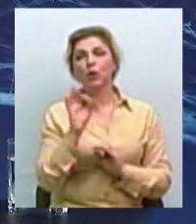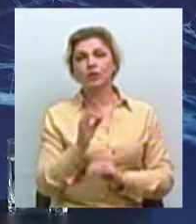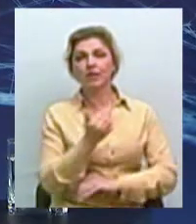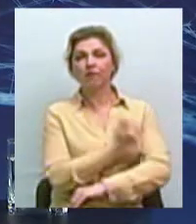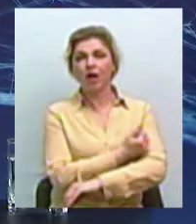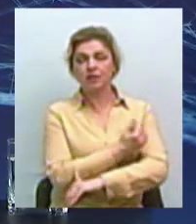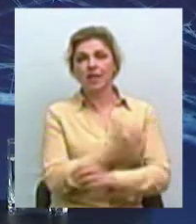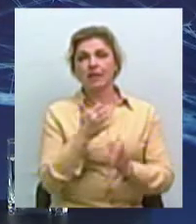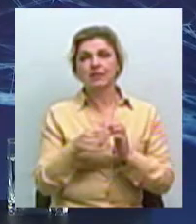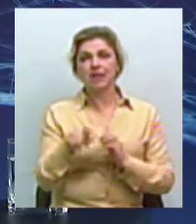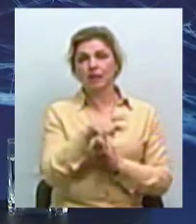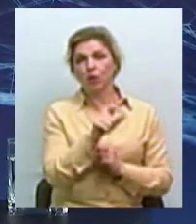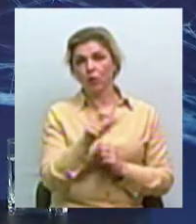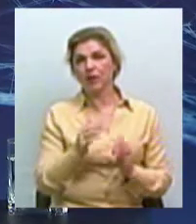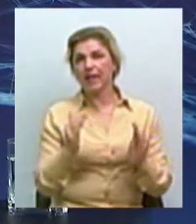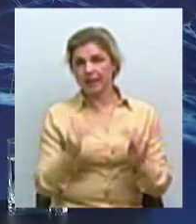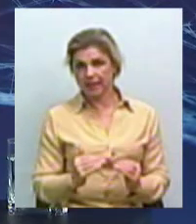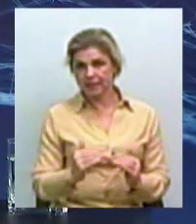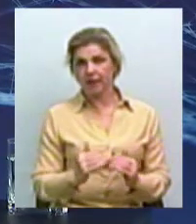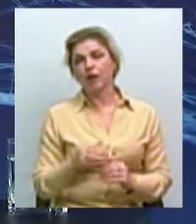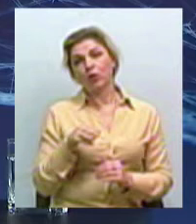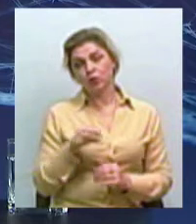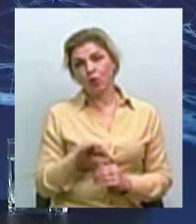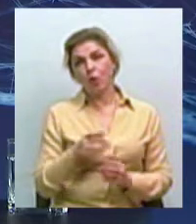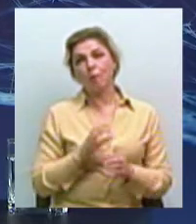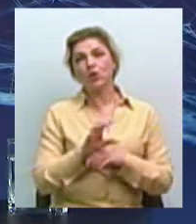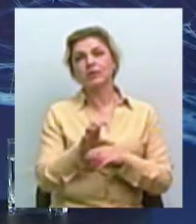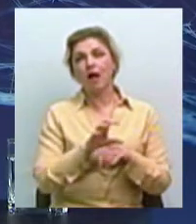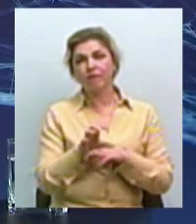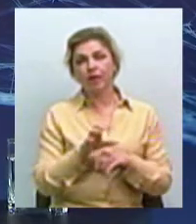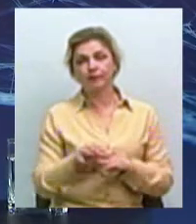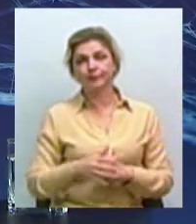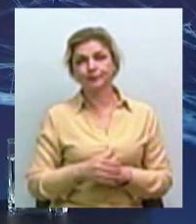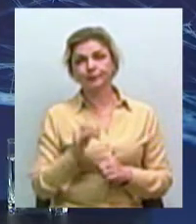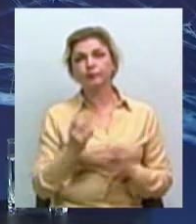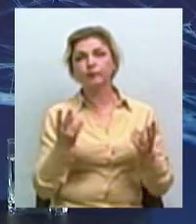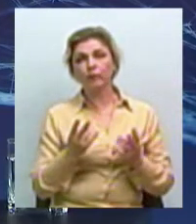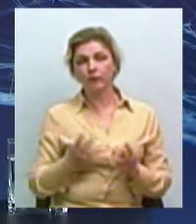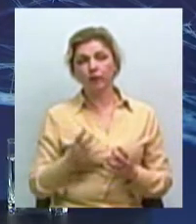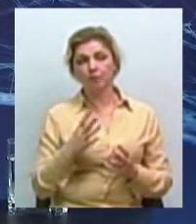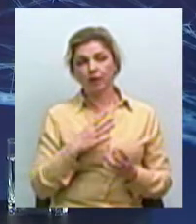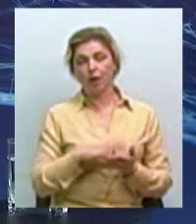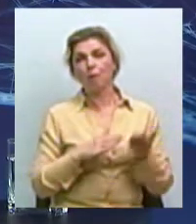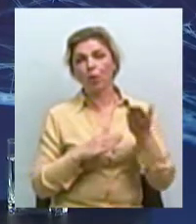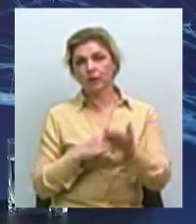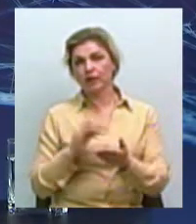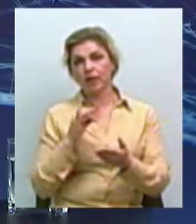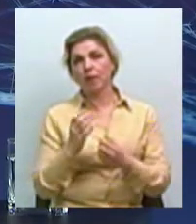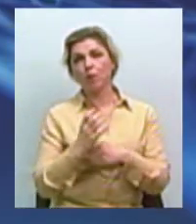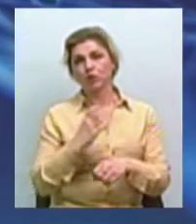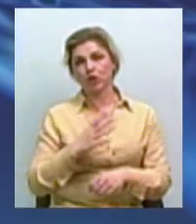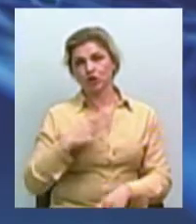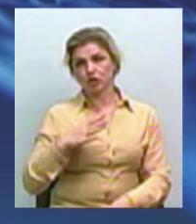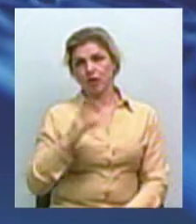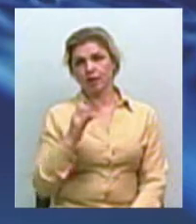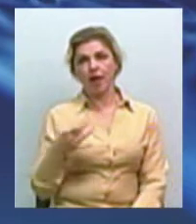населення залишається низьким, тому поставки і потреба була подана, і поставки ми всі очікуємо на регіони